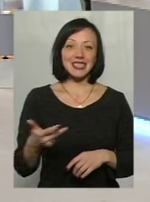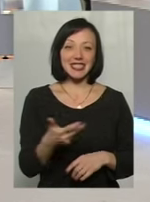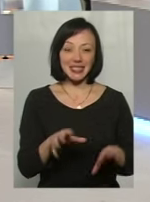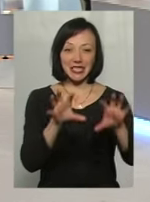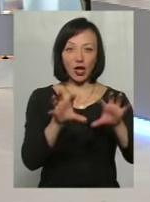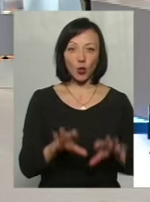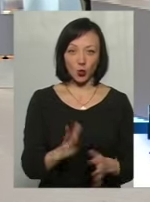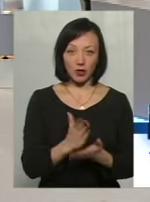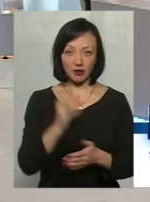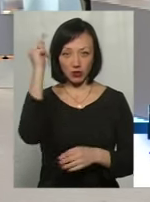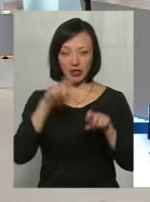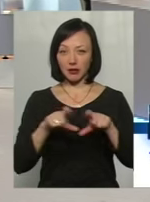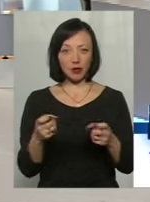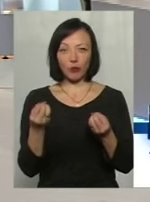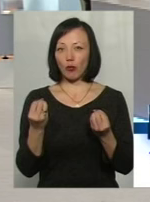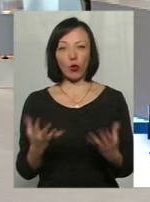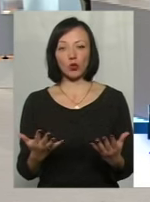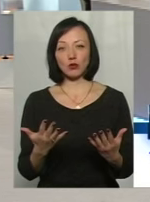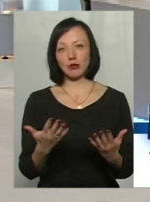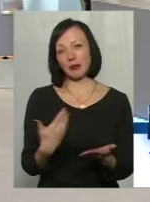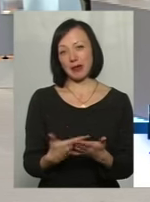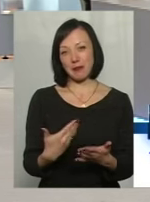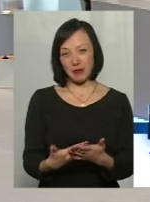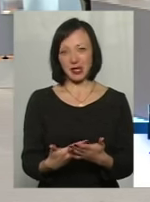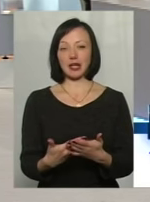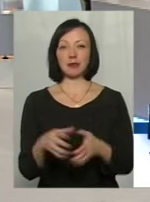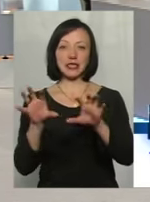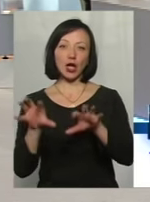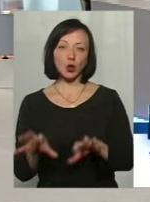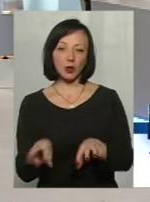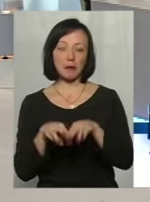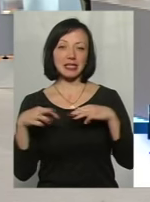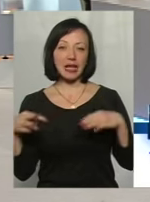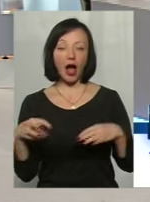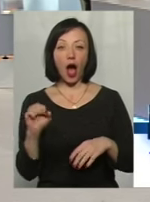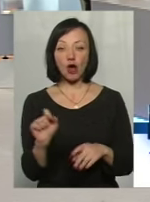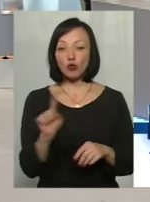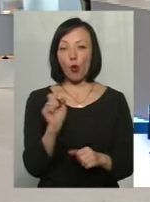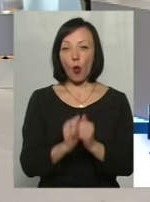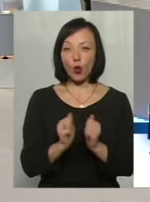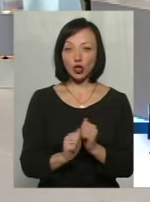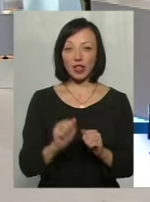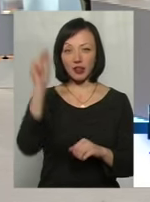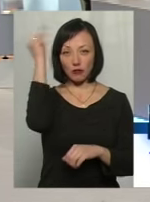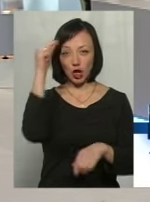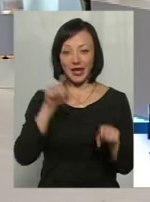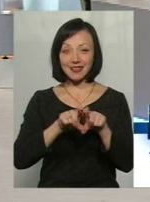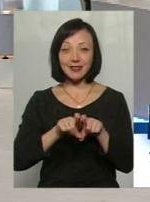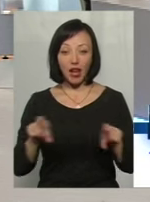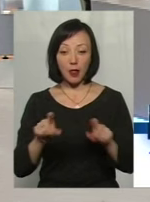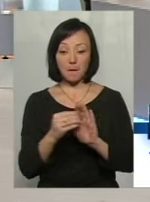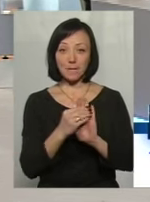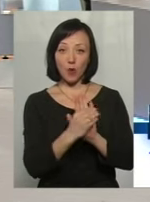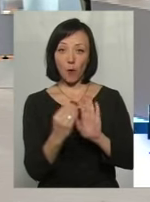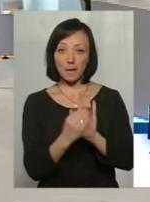навчальних закладах, вони не були просто цими такими примірними статутами, які є міністерські, а щоб кожен навчальний заклад якраз прописував ті